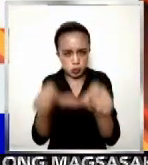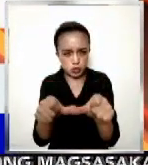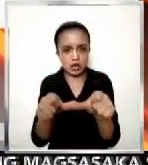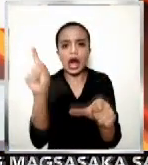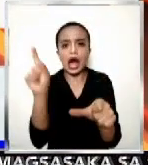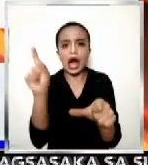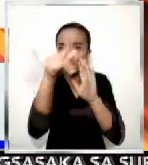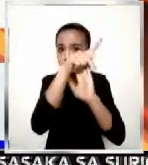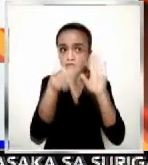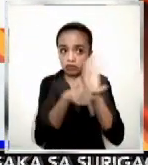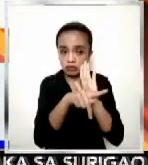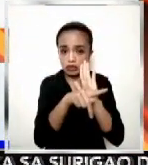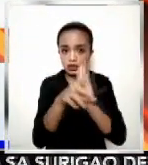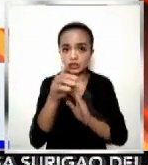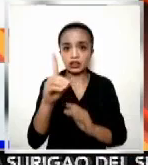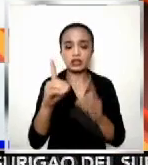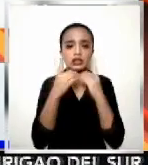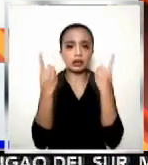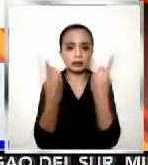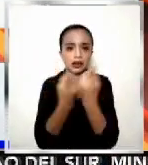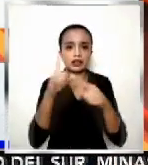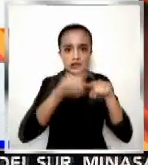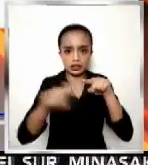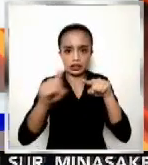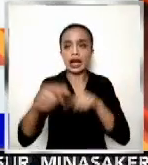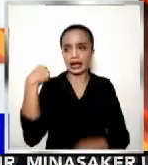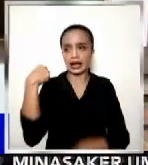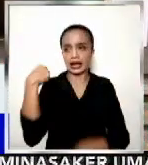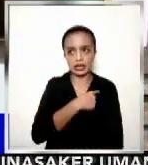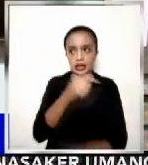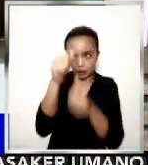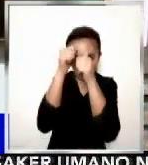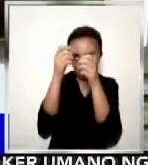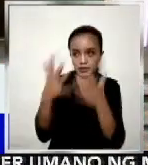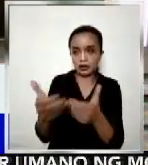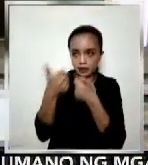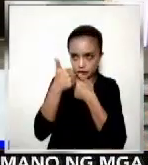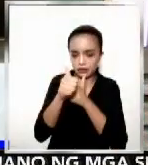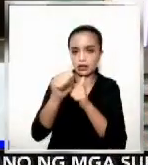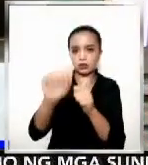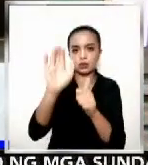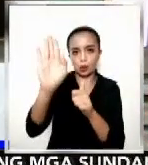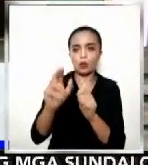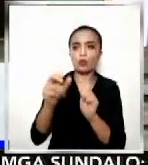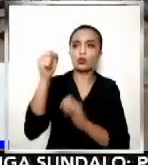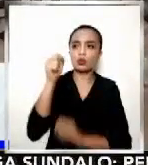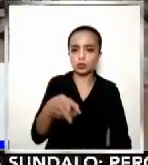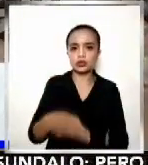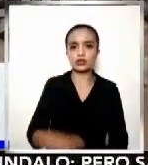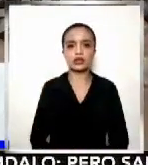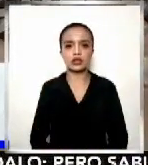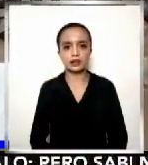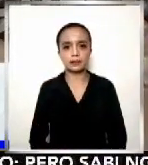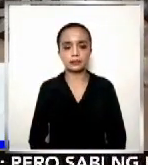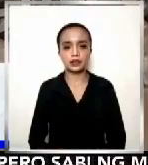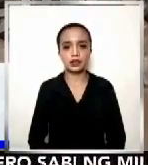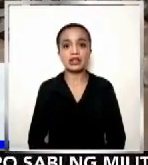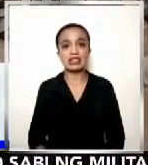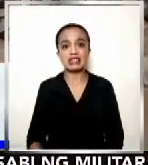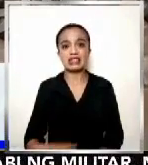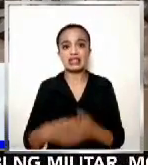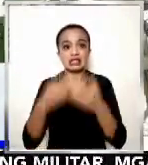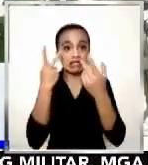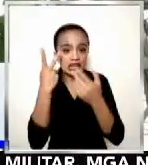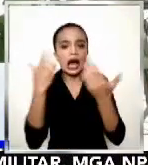We will follow your directive on the firm contracting. Okay. Hindi na naiwasang silipin ang ibang kakulangan ng NGCP. Tulad